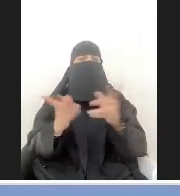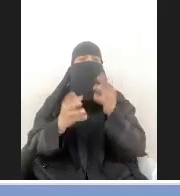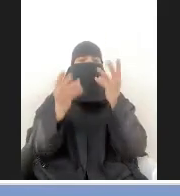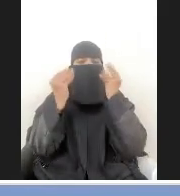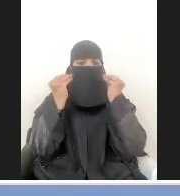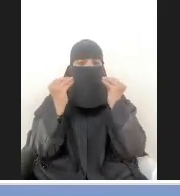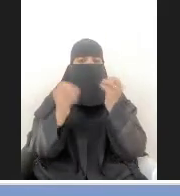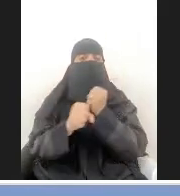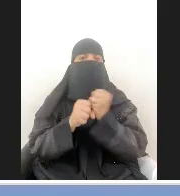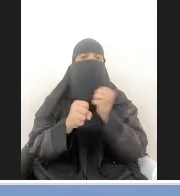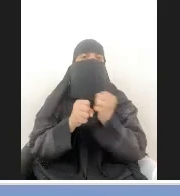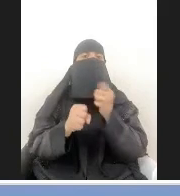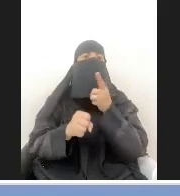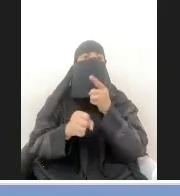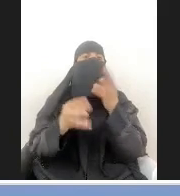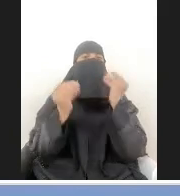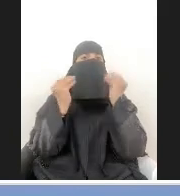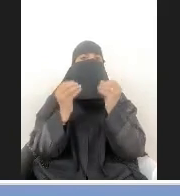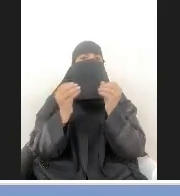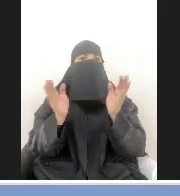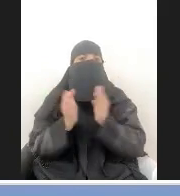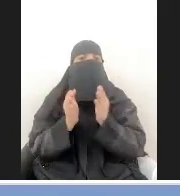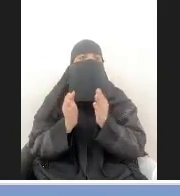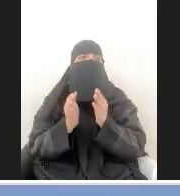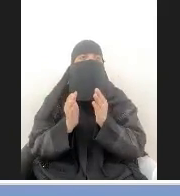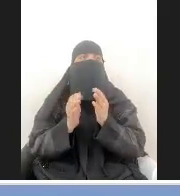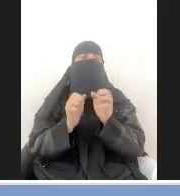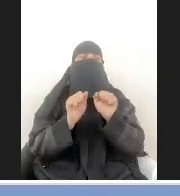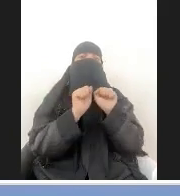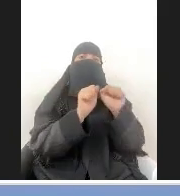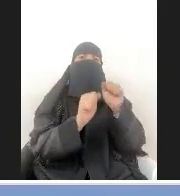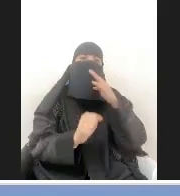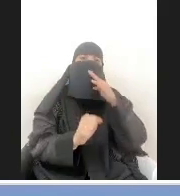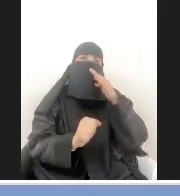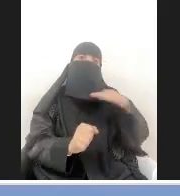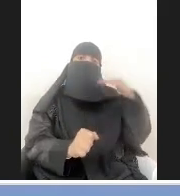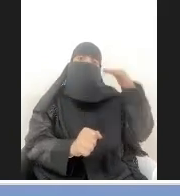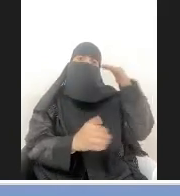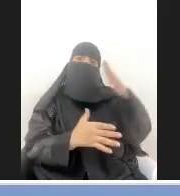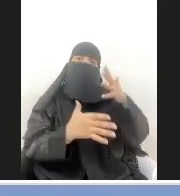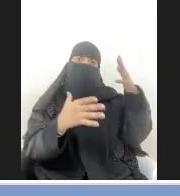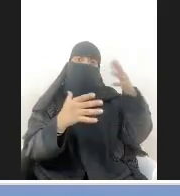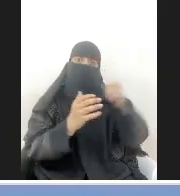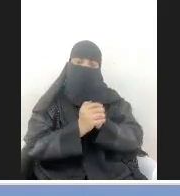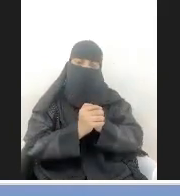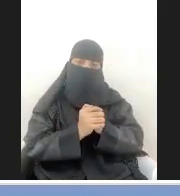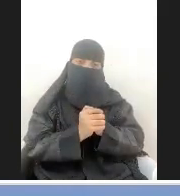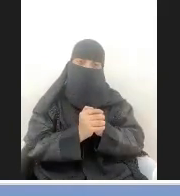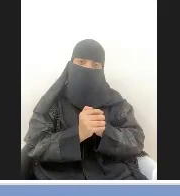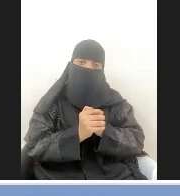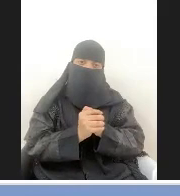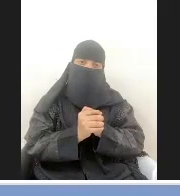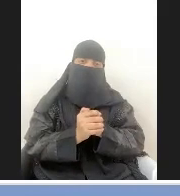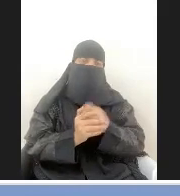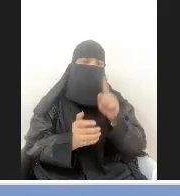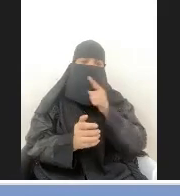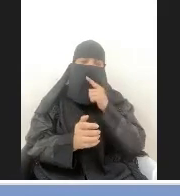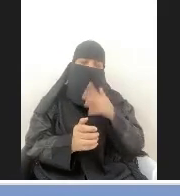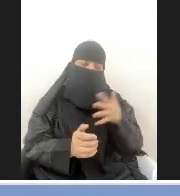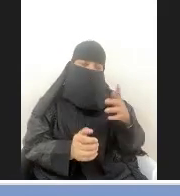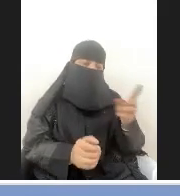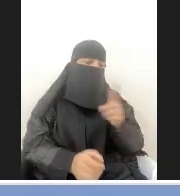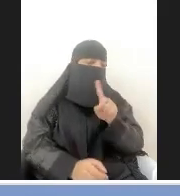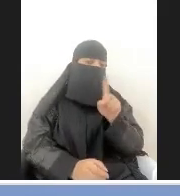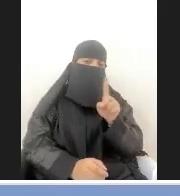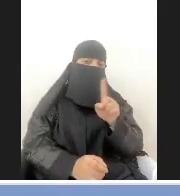التعلم المصغر، يكون مع ممكن التعليم الكبار أو المراحل المتقدمة العمرية. يعني بالتأكيد هي ما هي مع مراحل